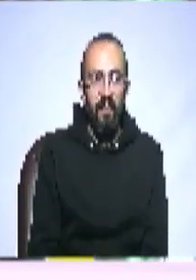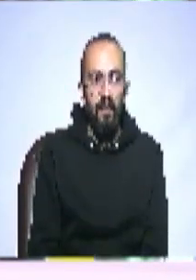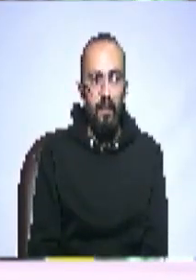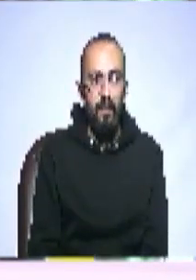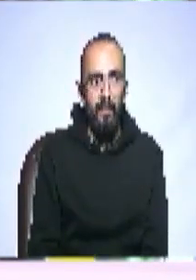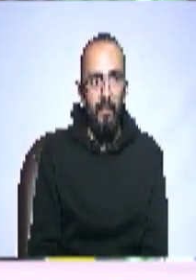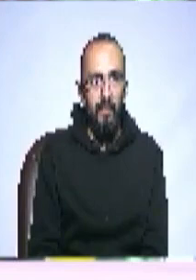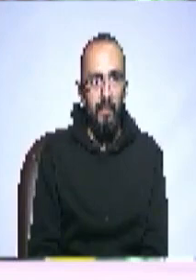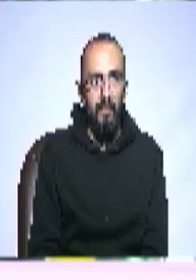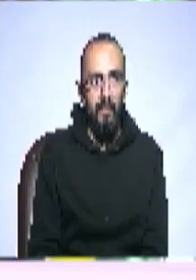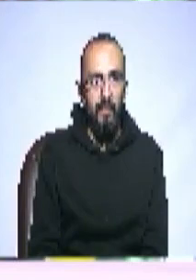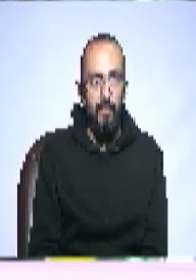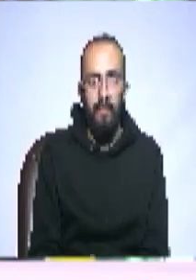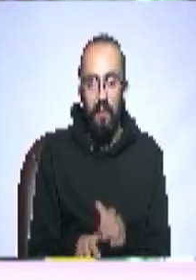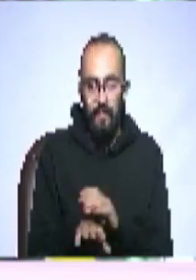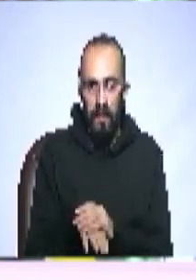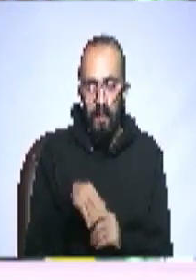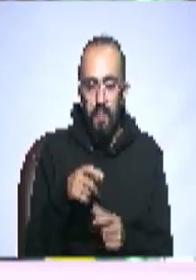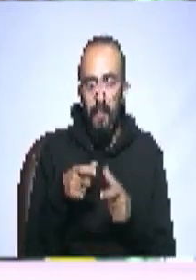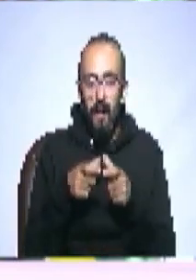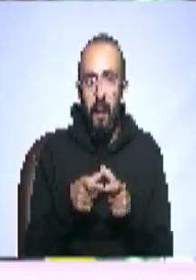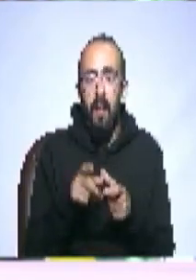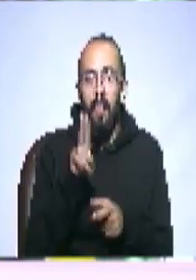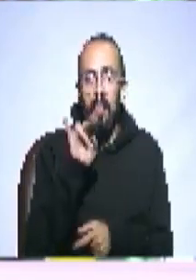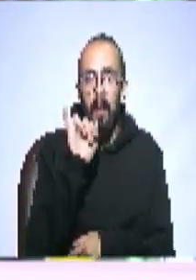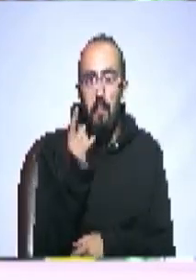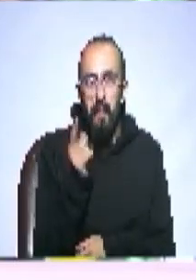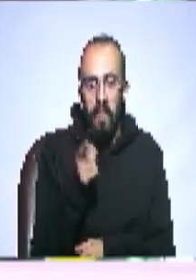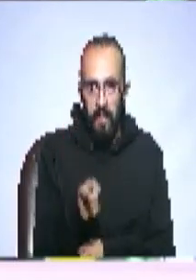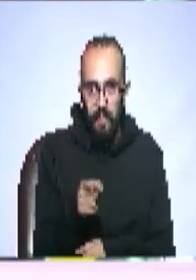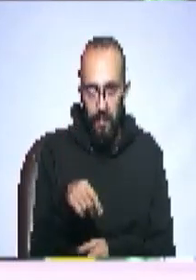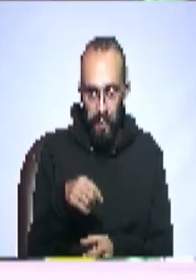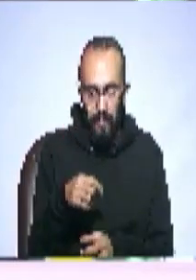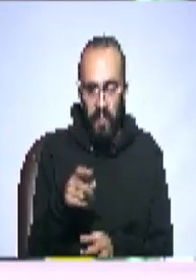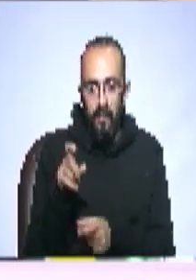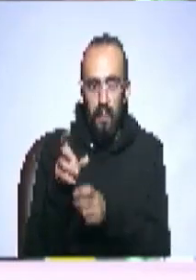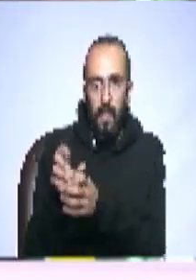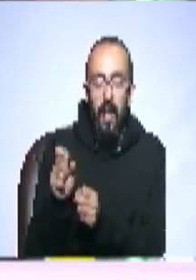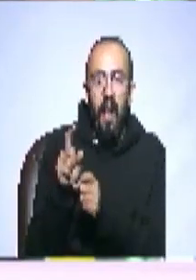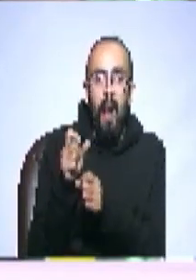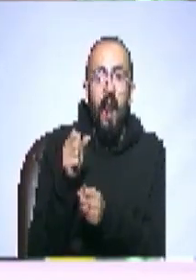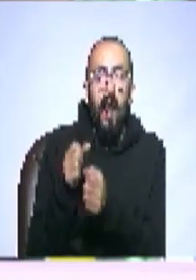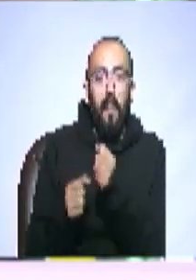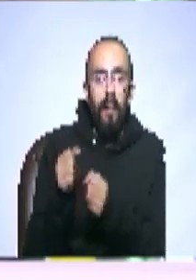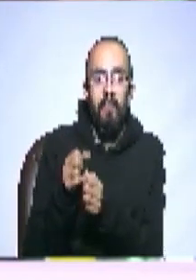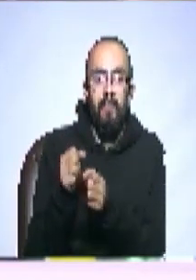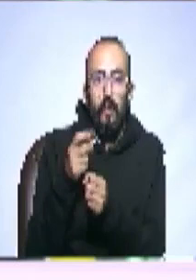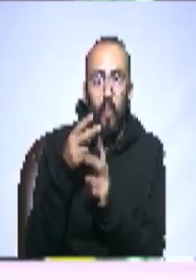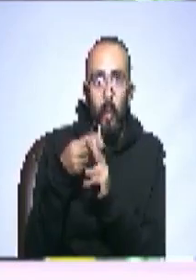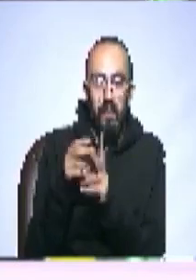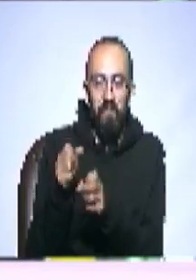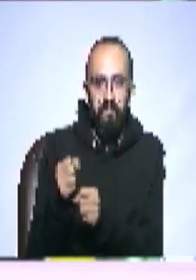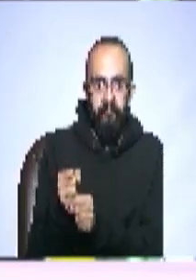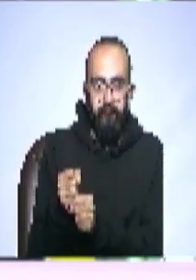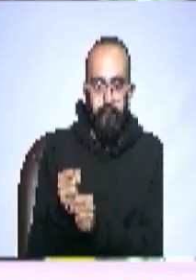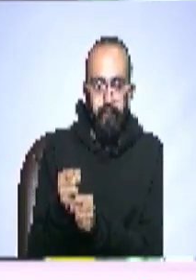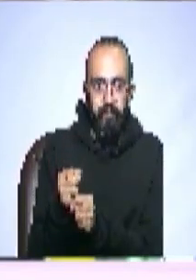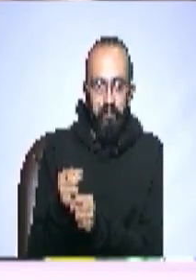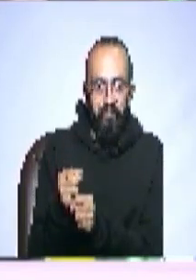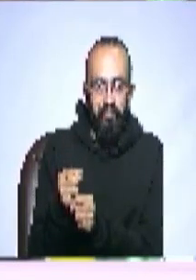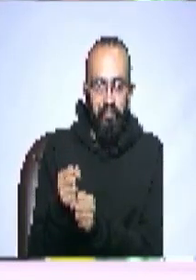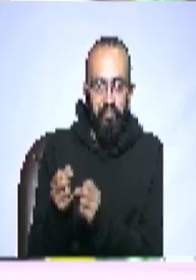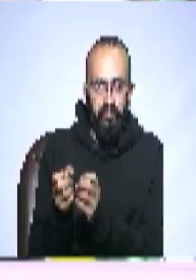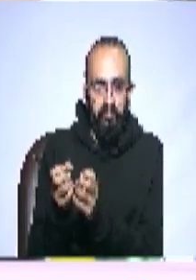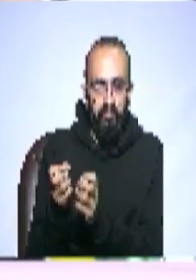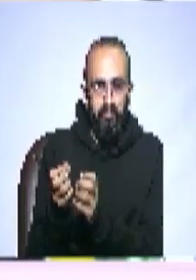حطينا عملنا مهلبيه التمر، قلنا نقعنا التمر بتاعنا في لبن سخن، كوباية تمر،